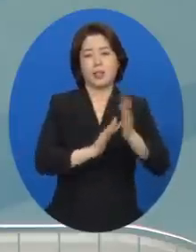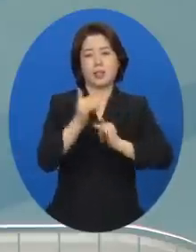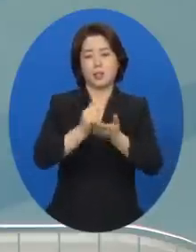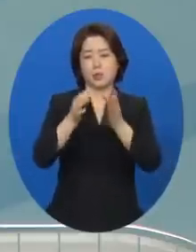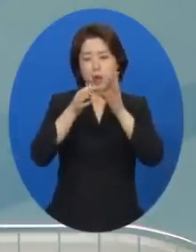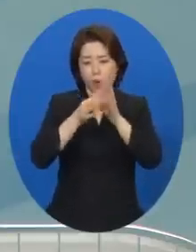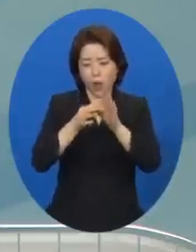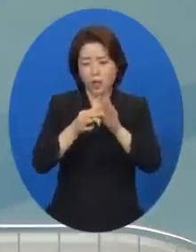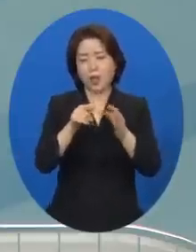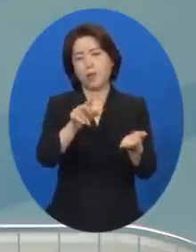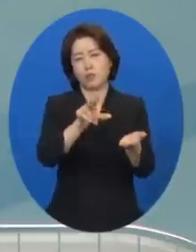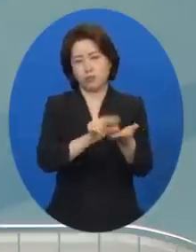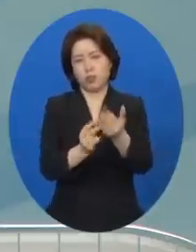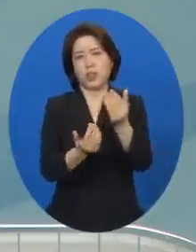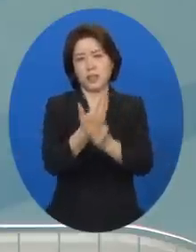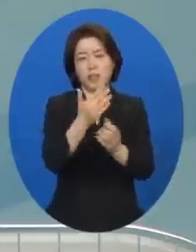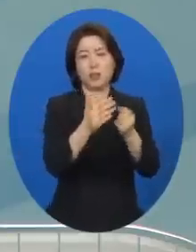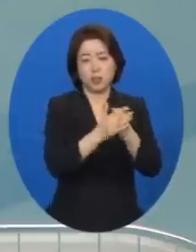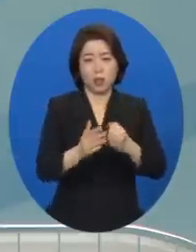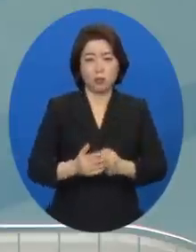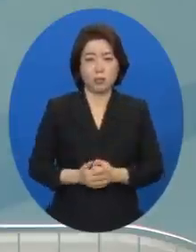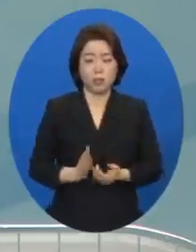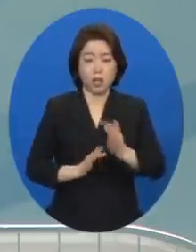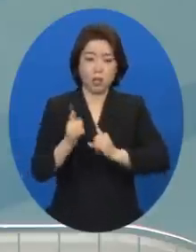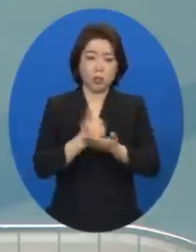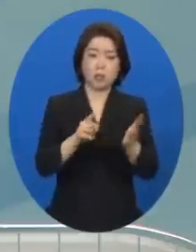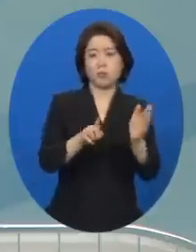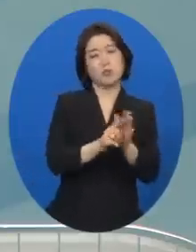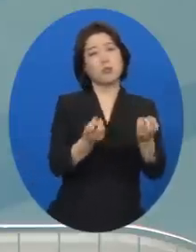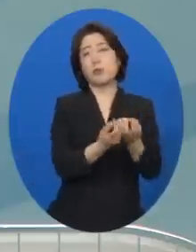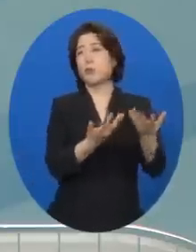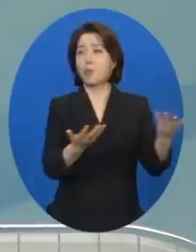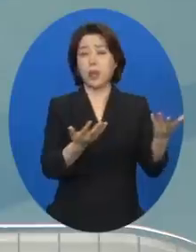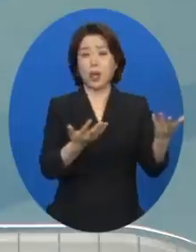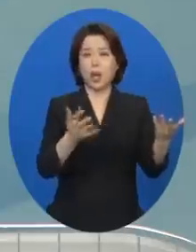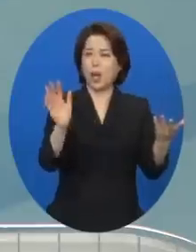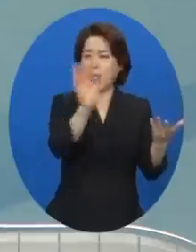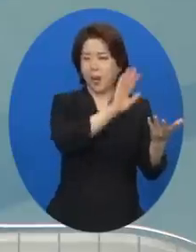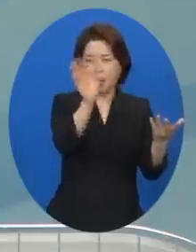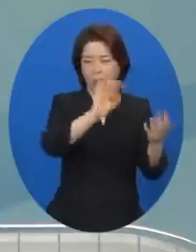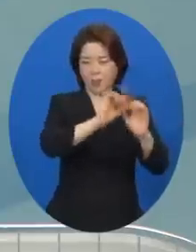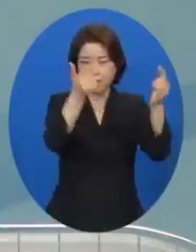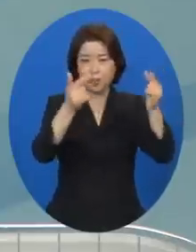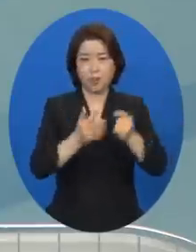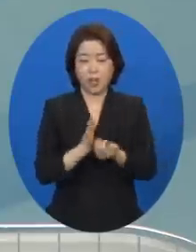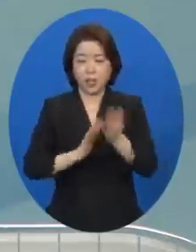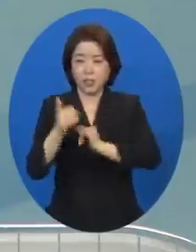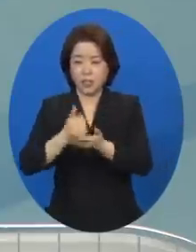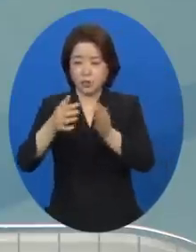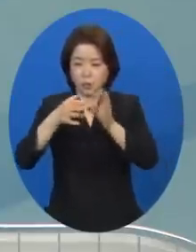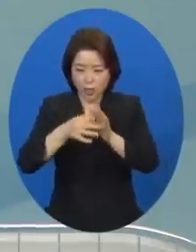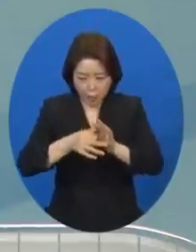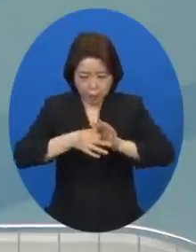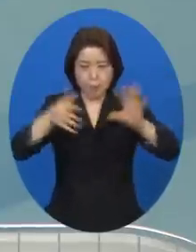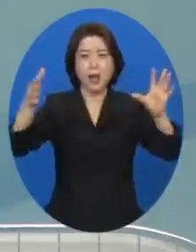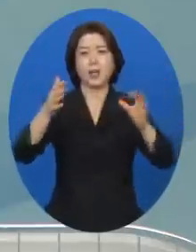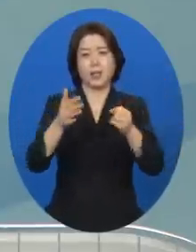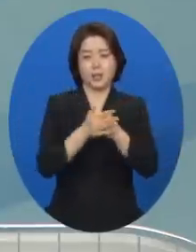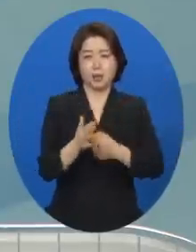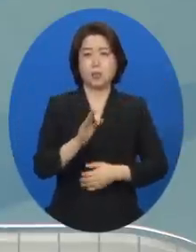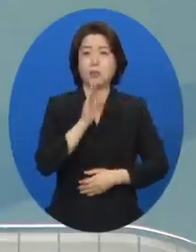거예요 예수 믿어도 줄 수 없는 게 아닙니다 예수님과의 관계가 깨어져 있는거예요